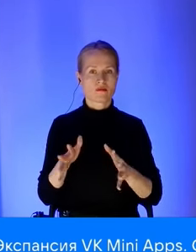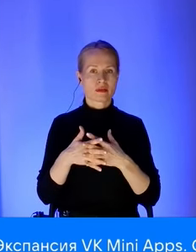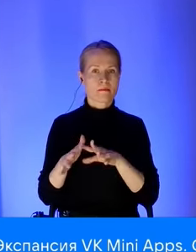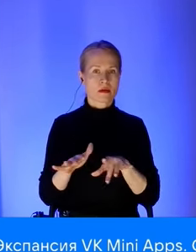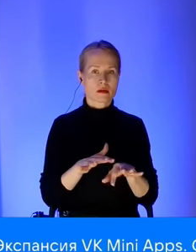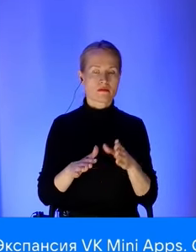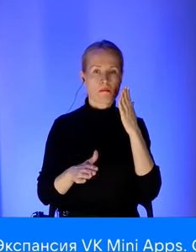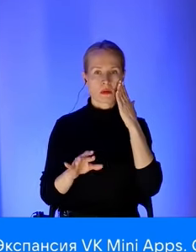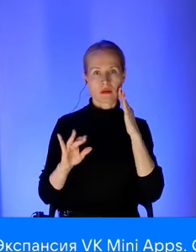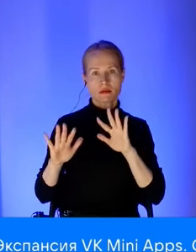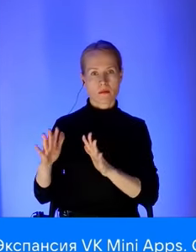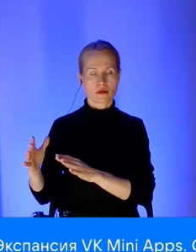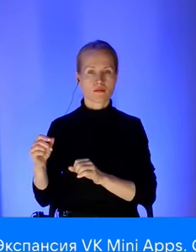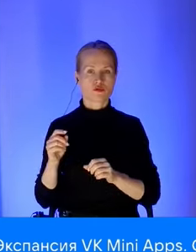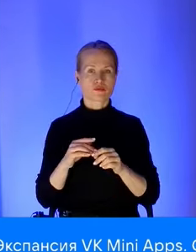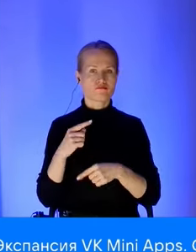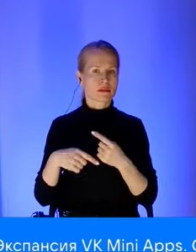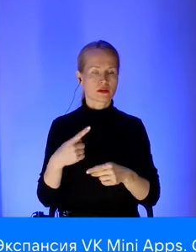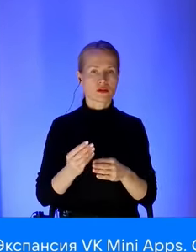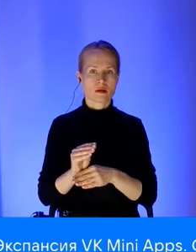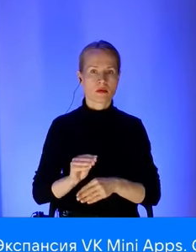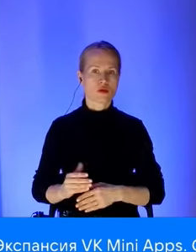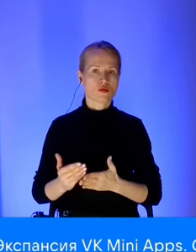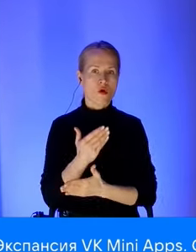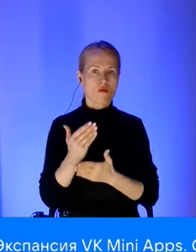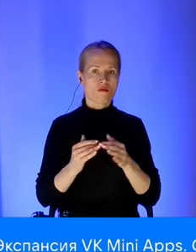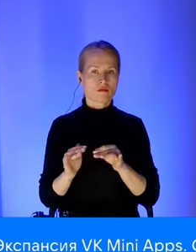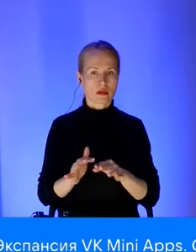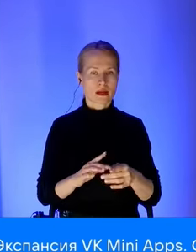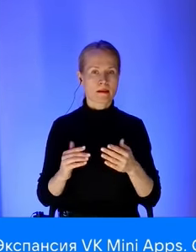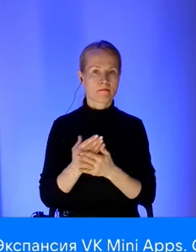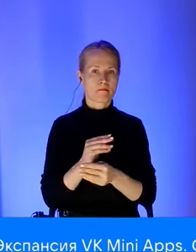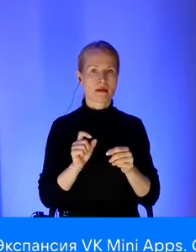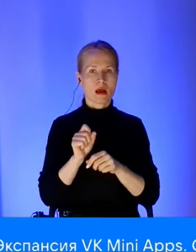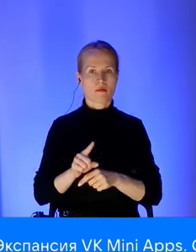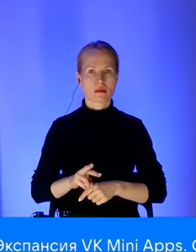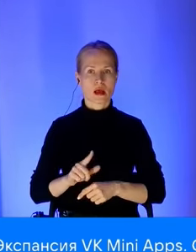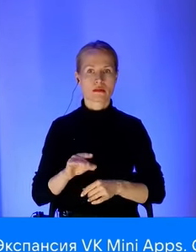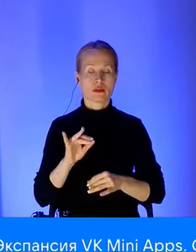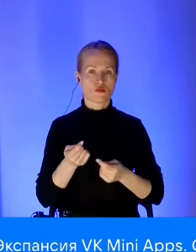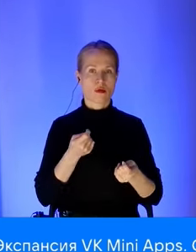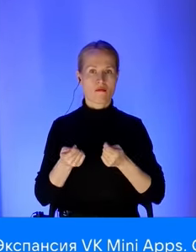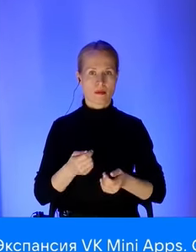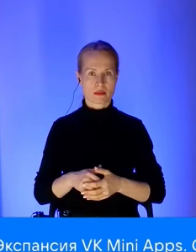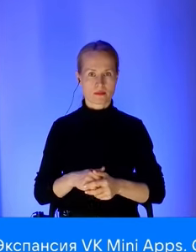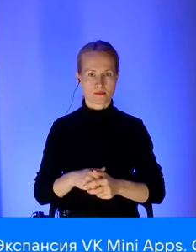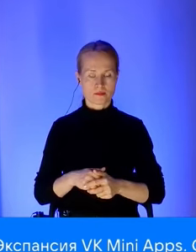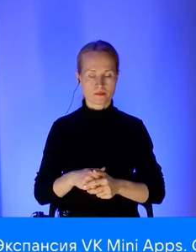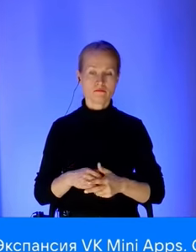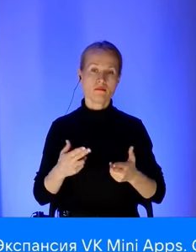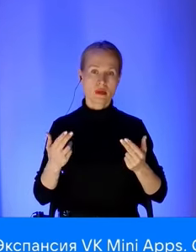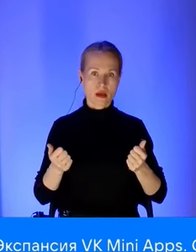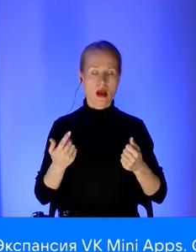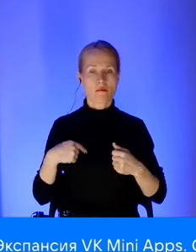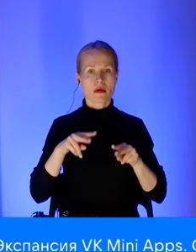события, мы можем бесконечно добавлять новую функциональность, переопределять ее, и управляемость. Да,